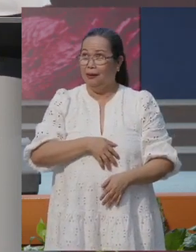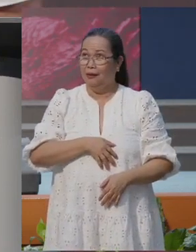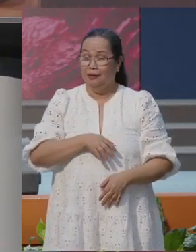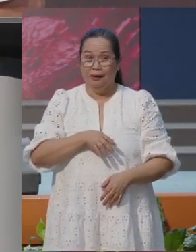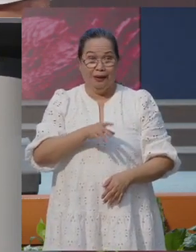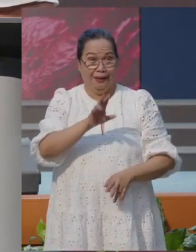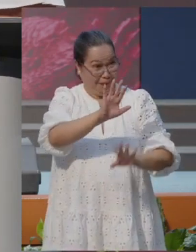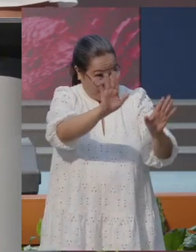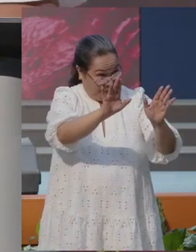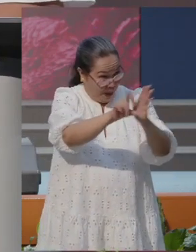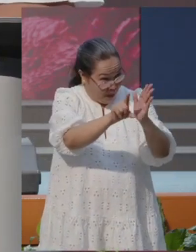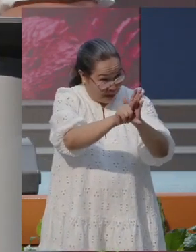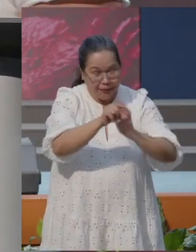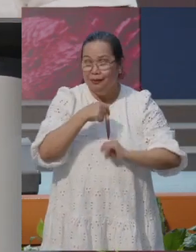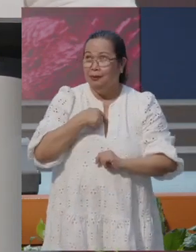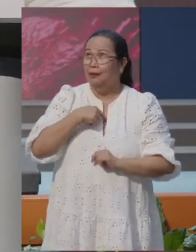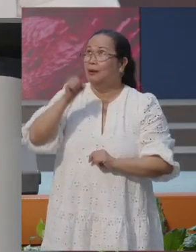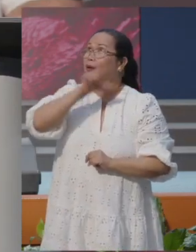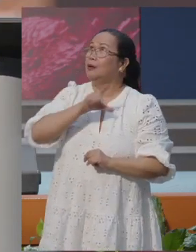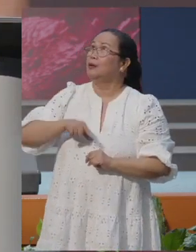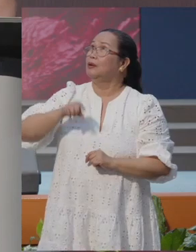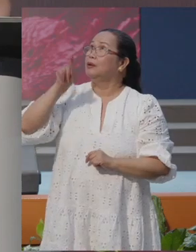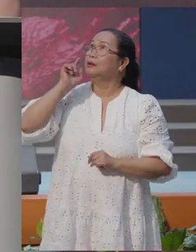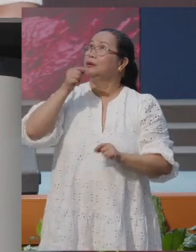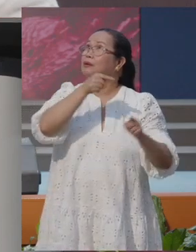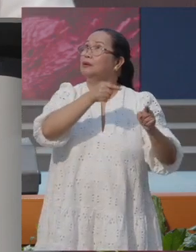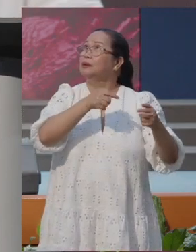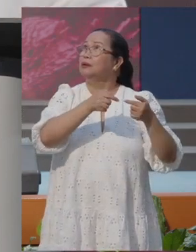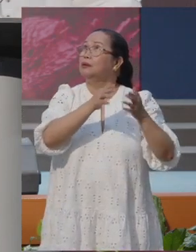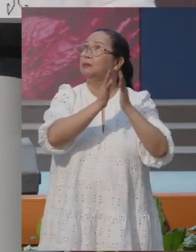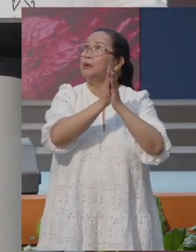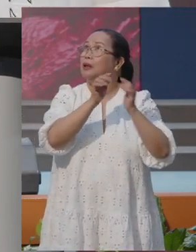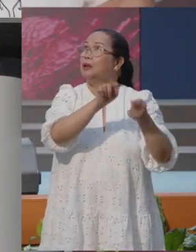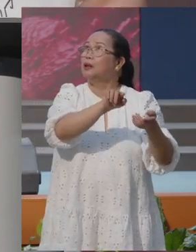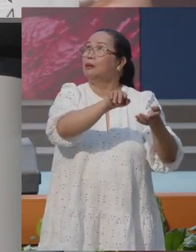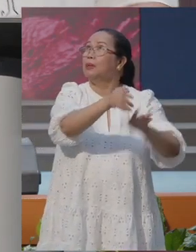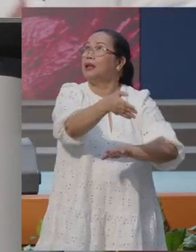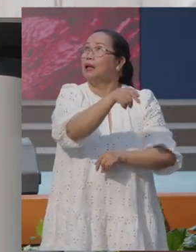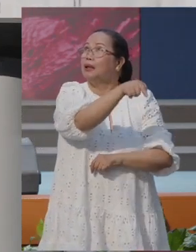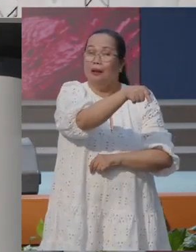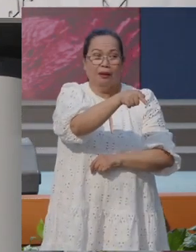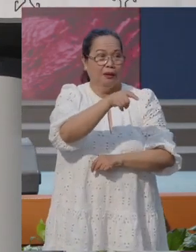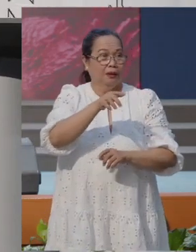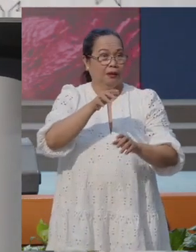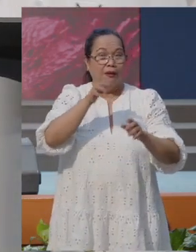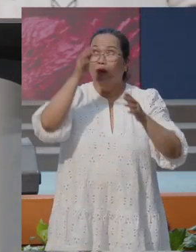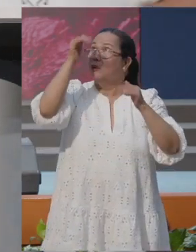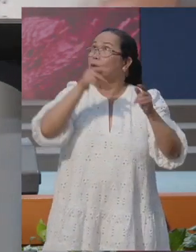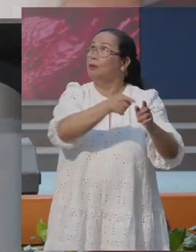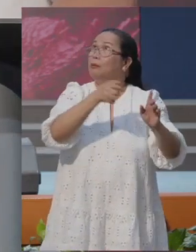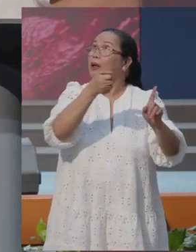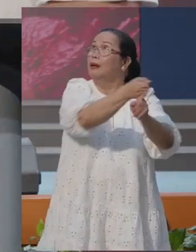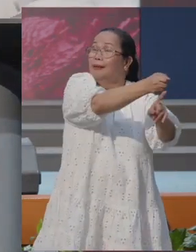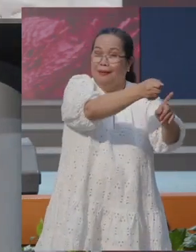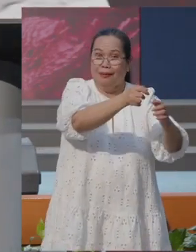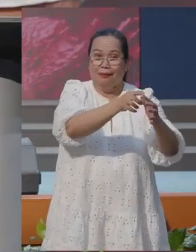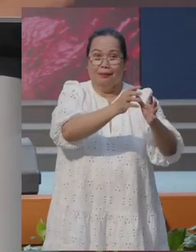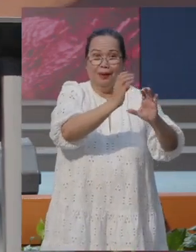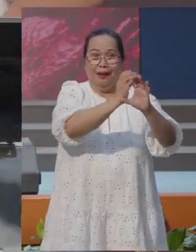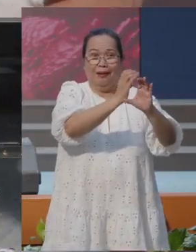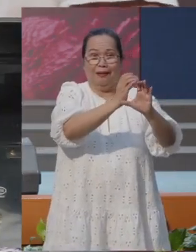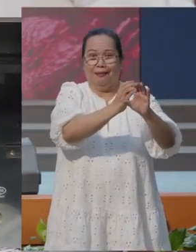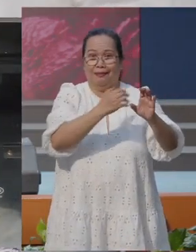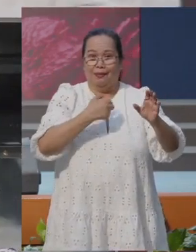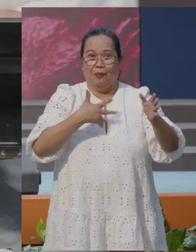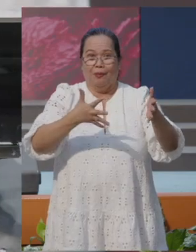siya. No? O Panginoon, sana matisod siya. Sana masagasaan siya. Sana masagasaan